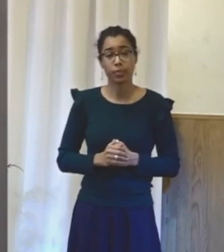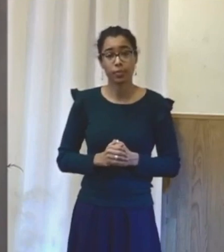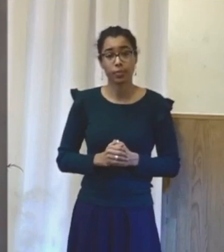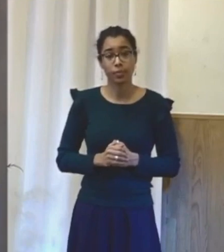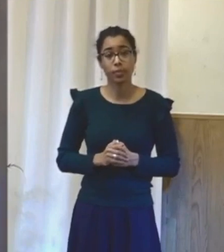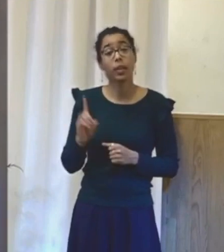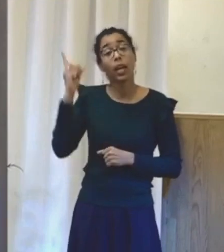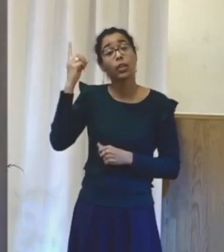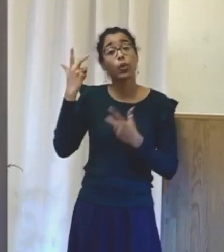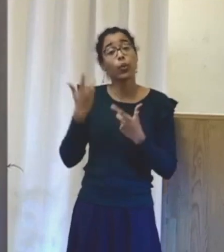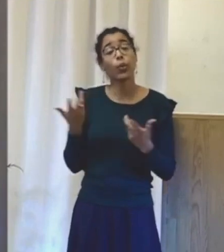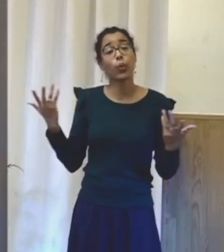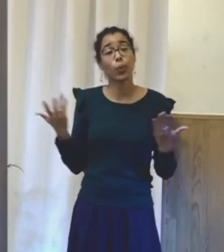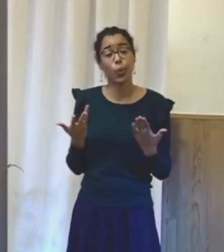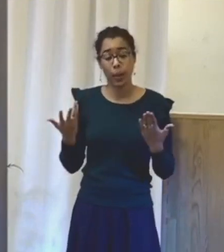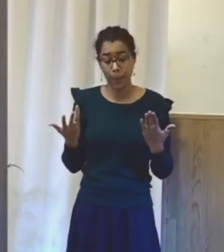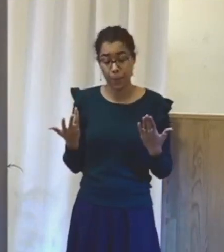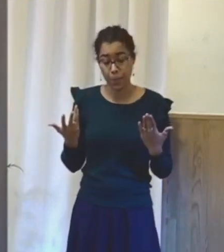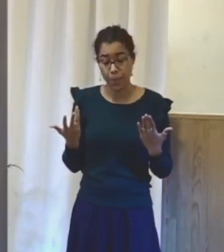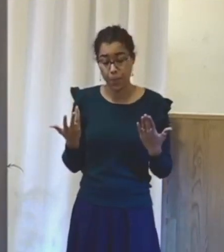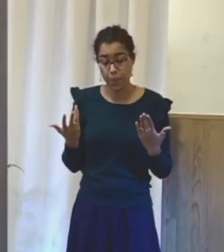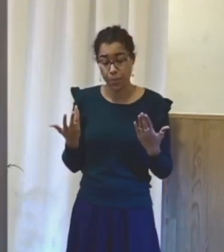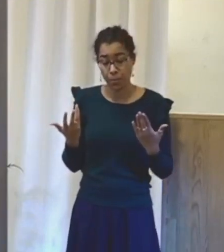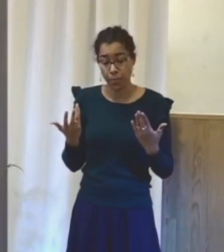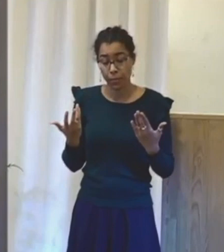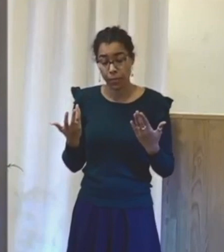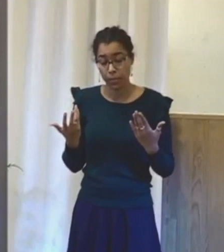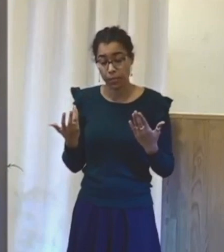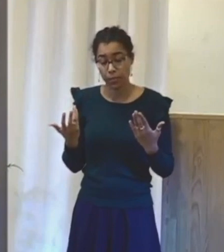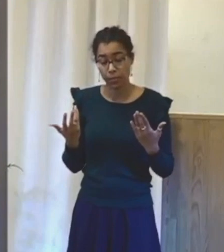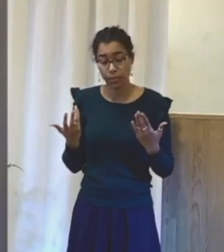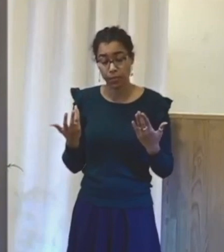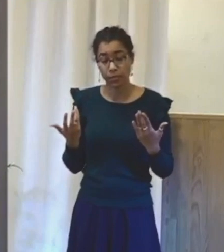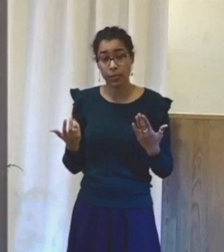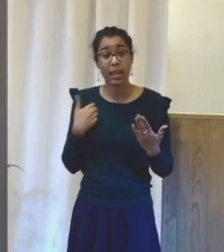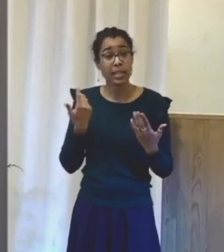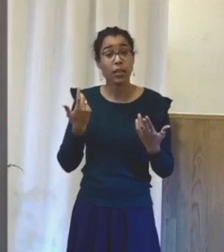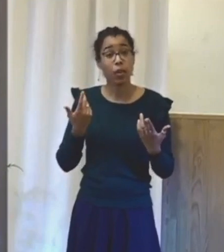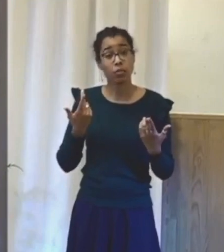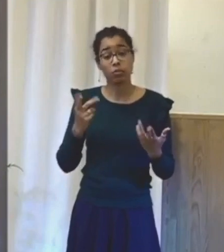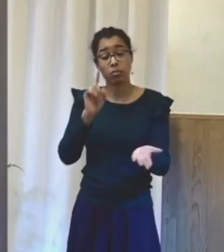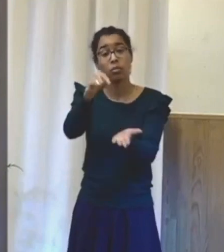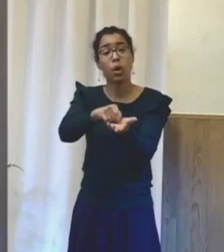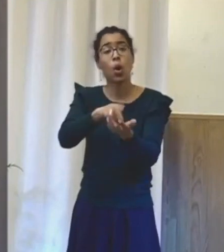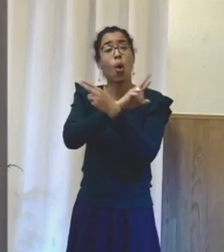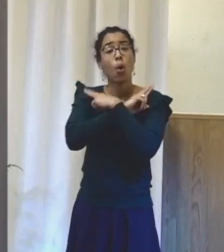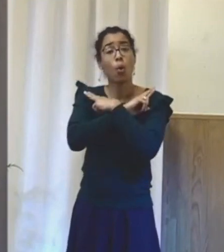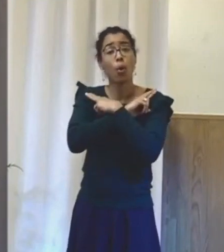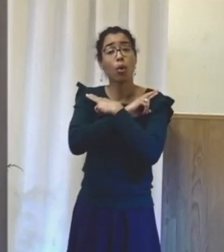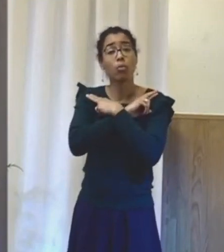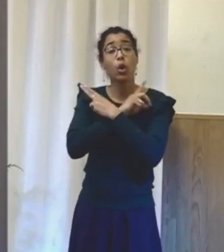il veut nous amener aussi et rester à ce qu'on reste dans son repos, état de